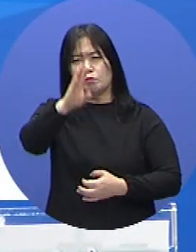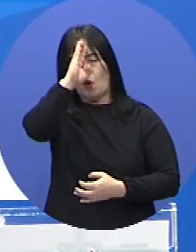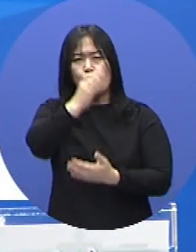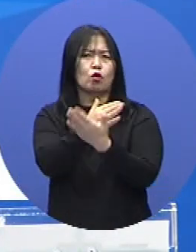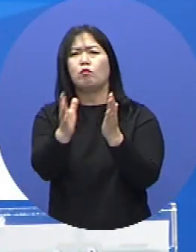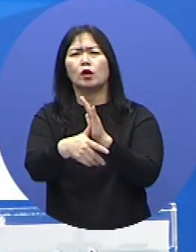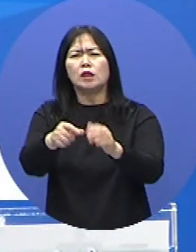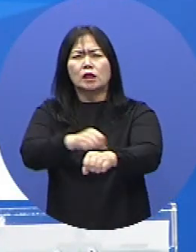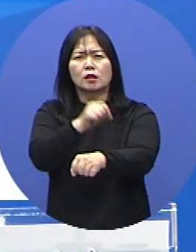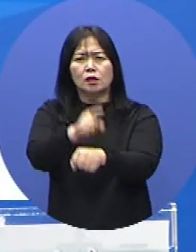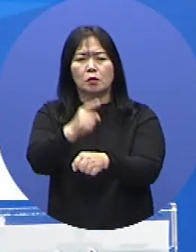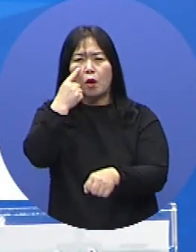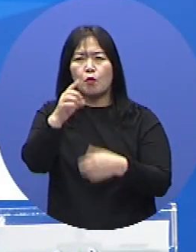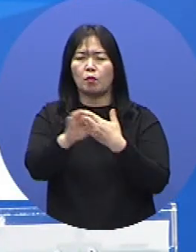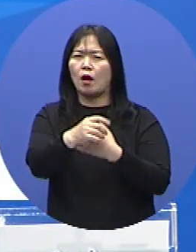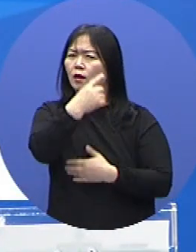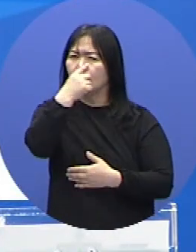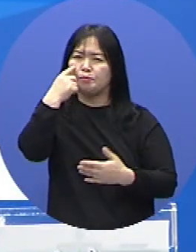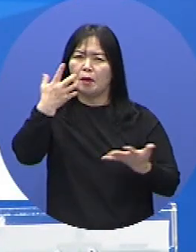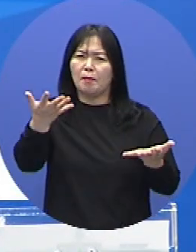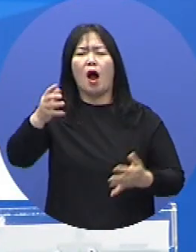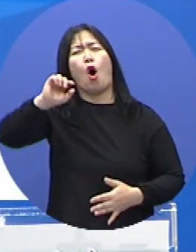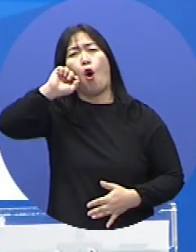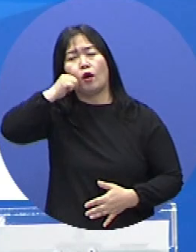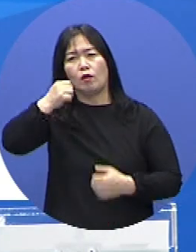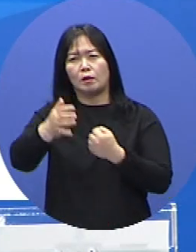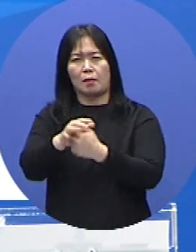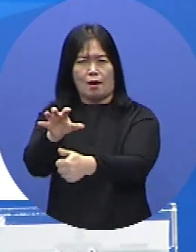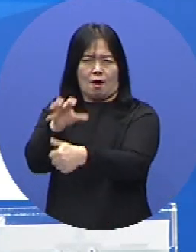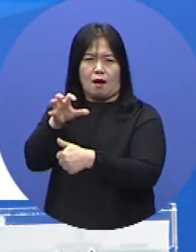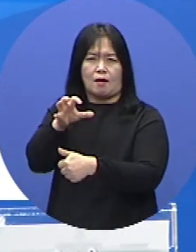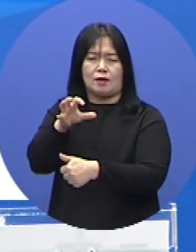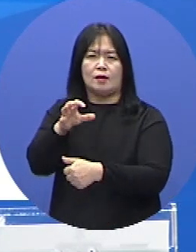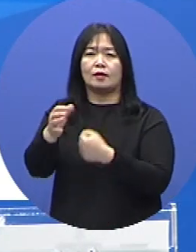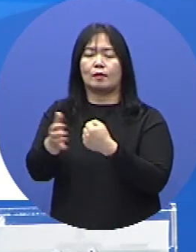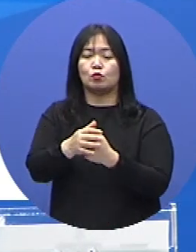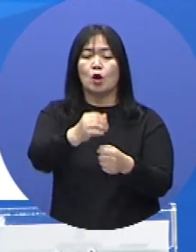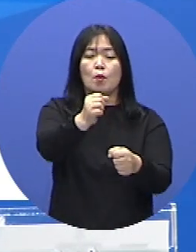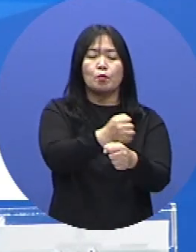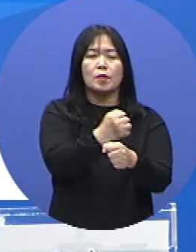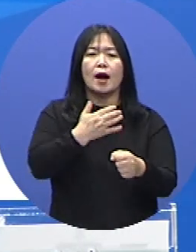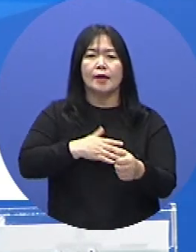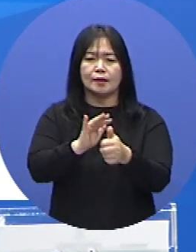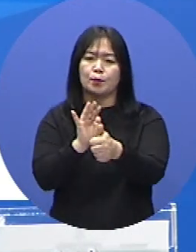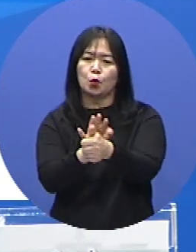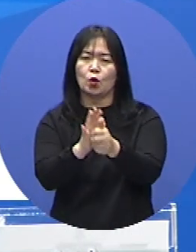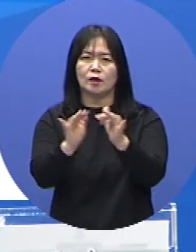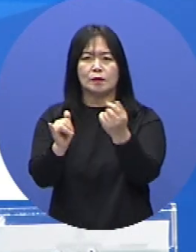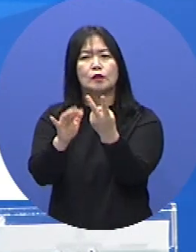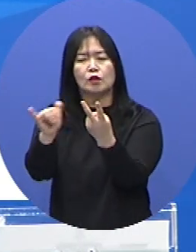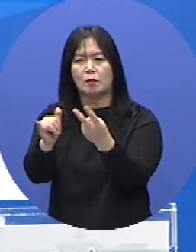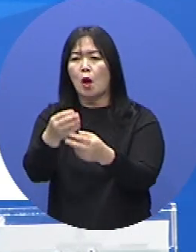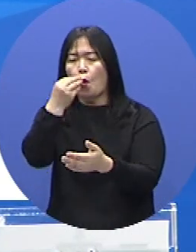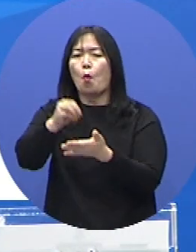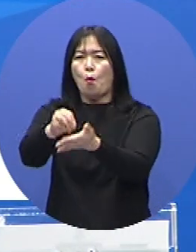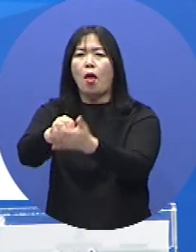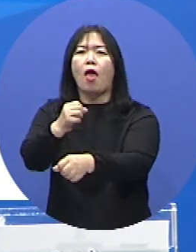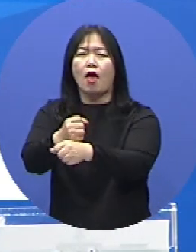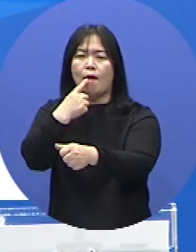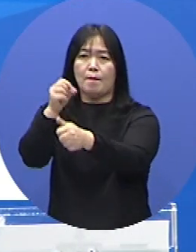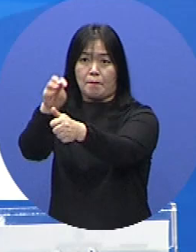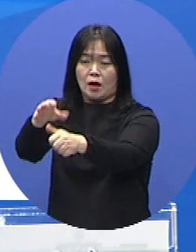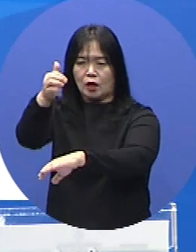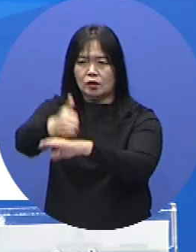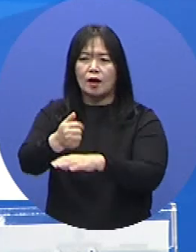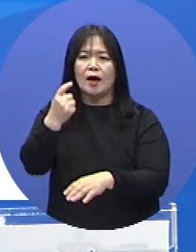질병 특성상 증명이 어렵다는 점을 악용해가지고 이 브로커들은 피보험자들을 보험에 직접 가입시켜서